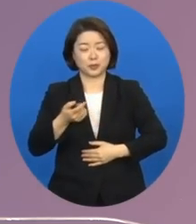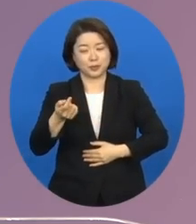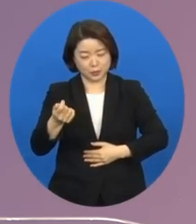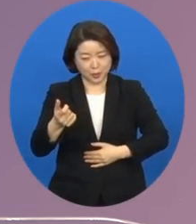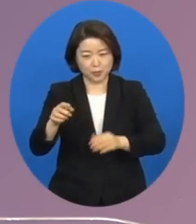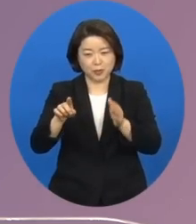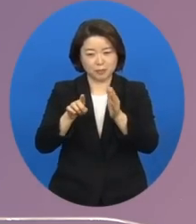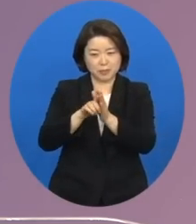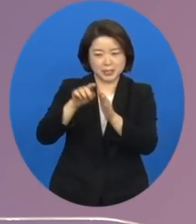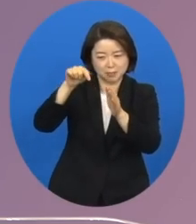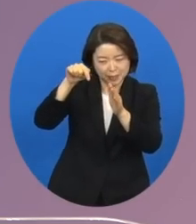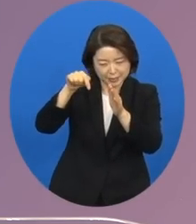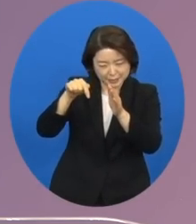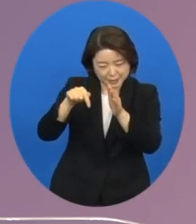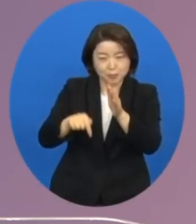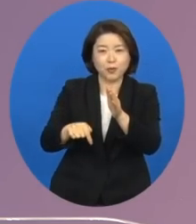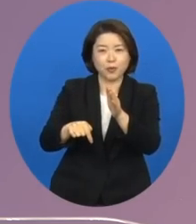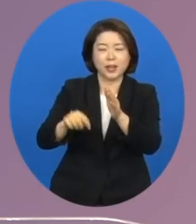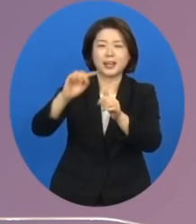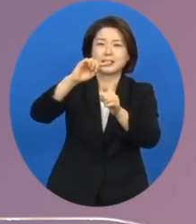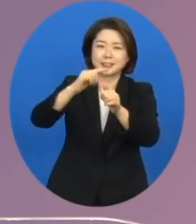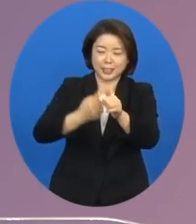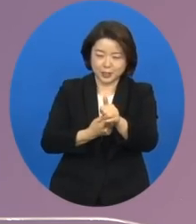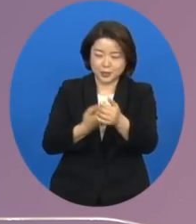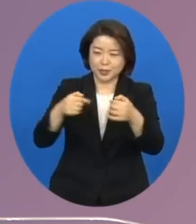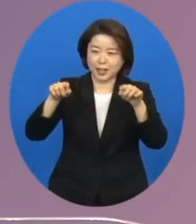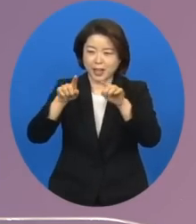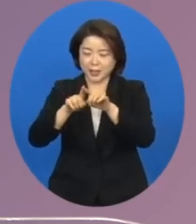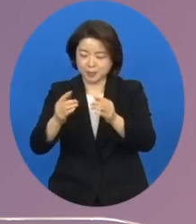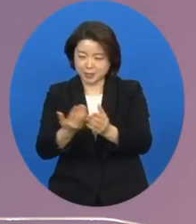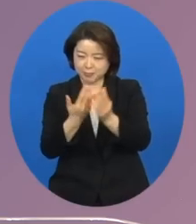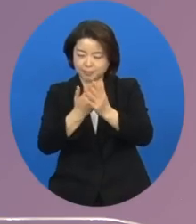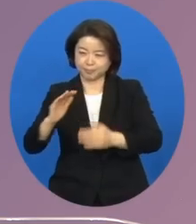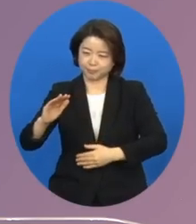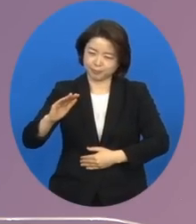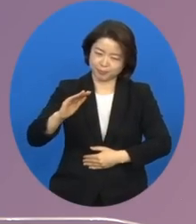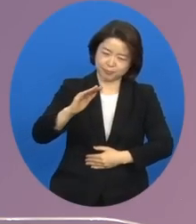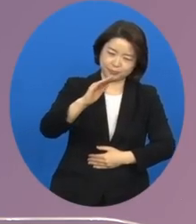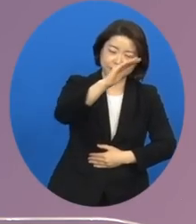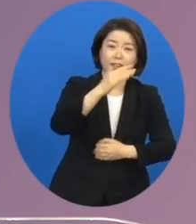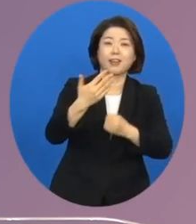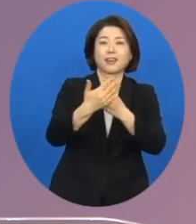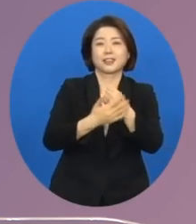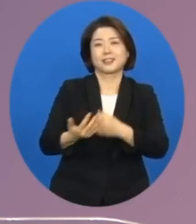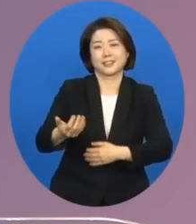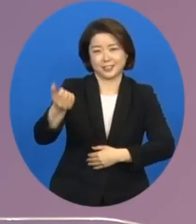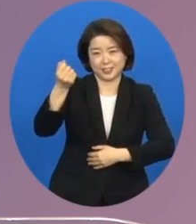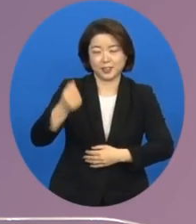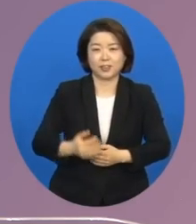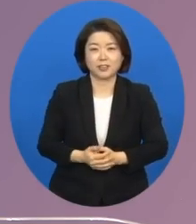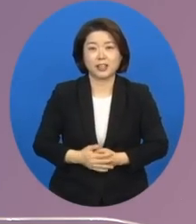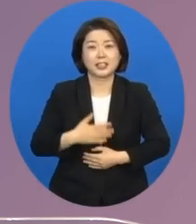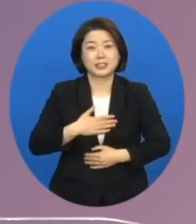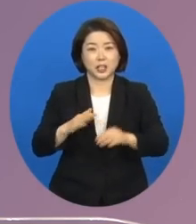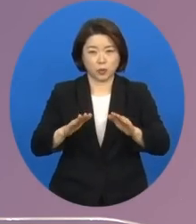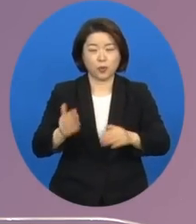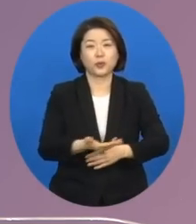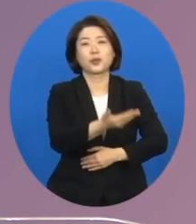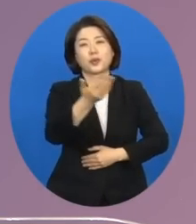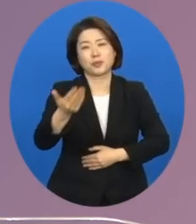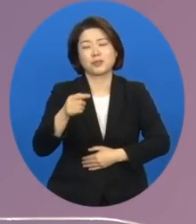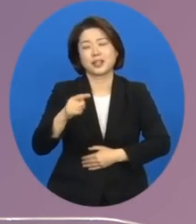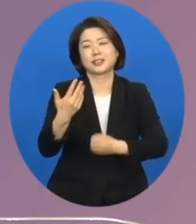믿음의 깊이가 달라지고 자연스럽게 함께 성장하는 은혜를 누렸습니다 제가 오늘 여러분과 그 은혜를